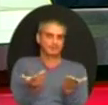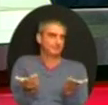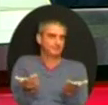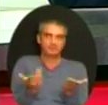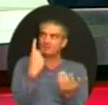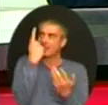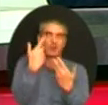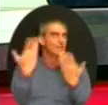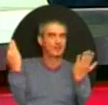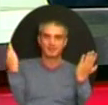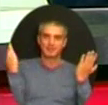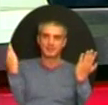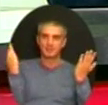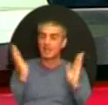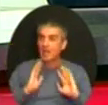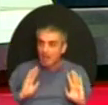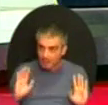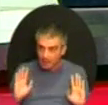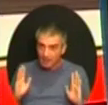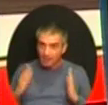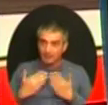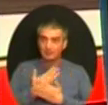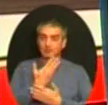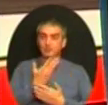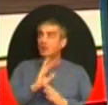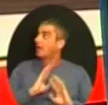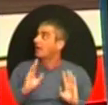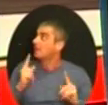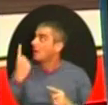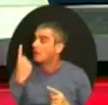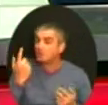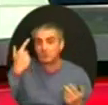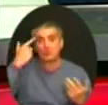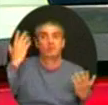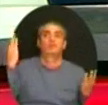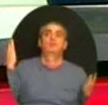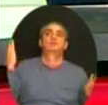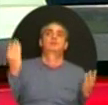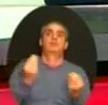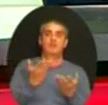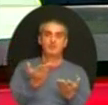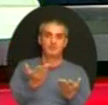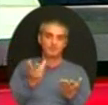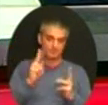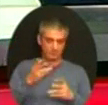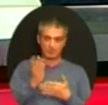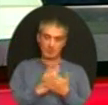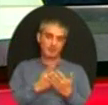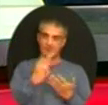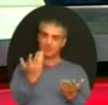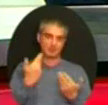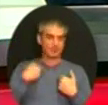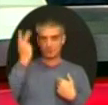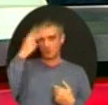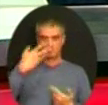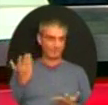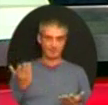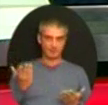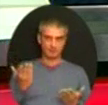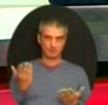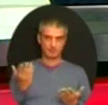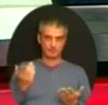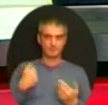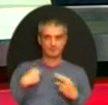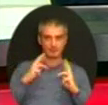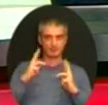אין אלוהים. זה חידוש. אין אלוהים? לא יודע, לדברים האלה כנראה שיש כאלה שאין להם, אני לא מבין.